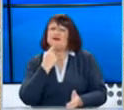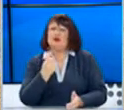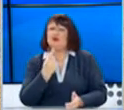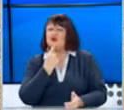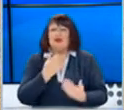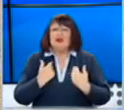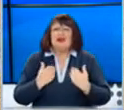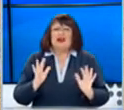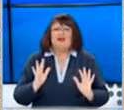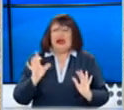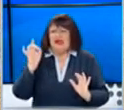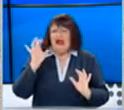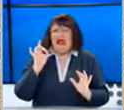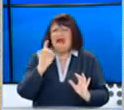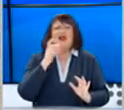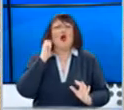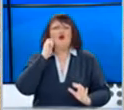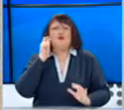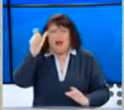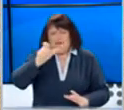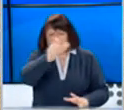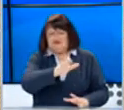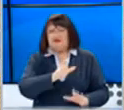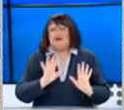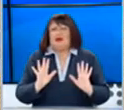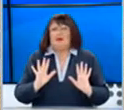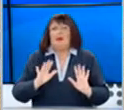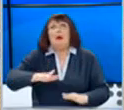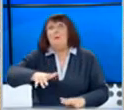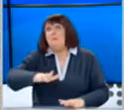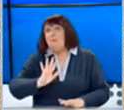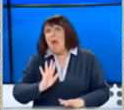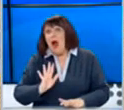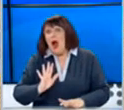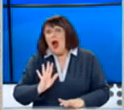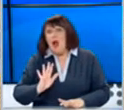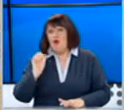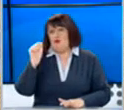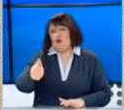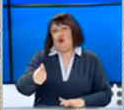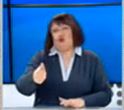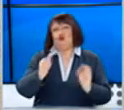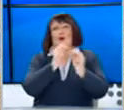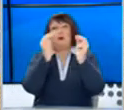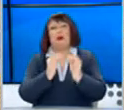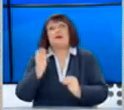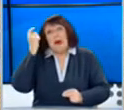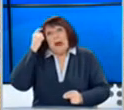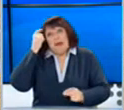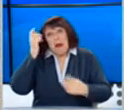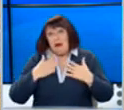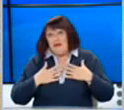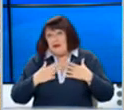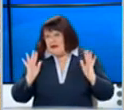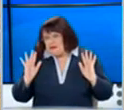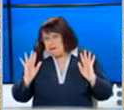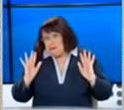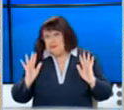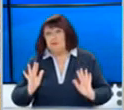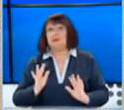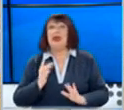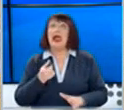μίλησα για κανέναν συγκεκριμένα. Ενδεχομένως να βγάλετε εσείς τα δικά σας συμπεράσματα σε ποιον αναφερόμουν, αλλά